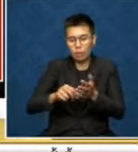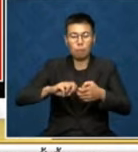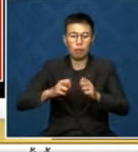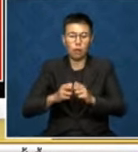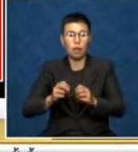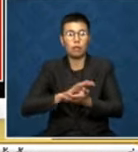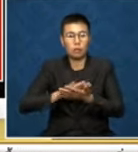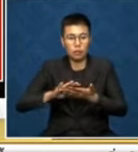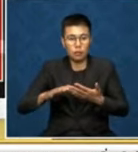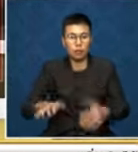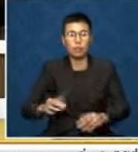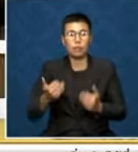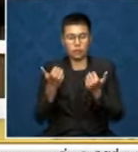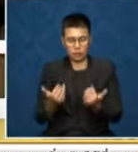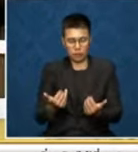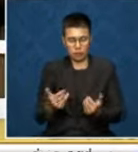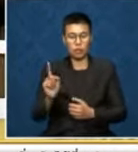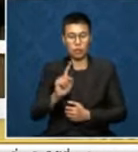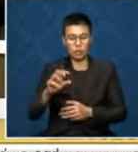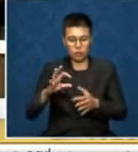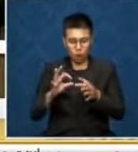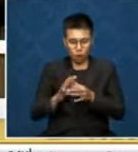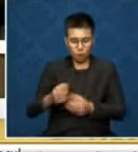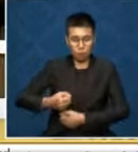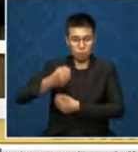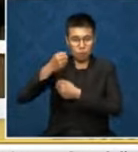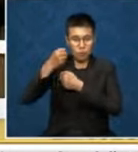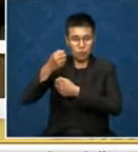ระบอบประชาธิปไตยที่เราเอาเรื่องมาพูดกันในส